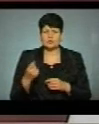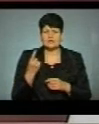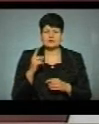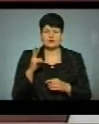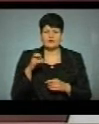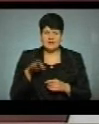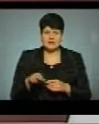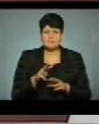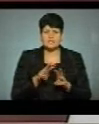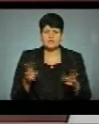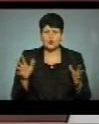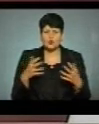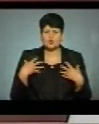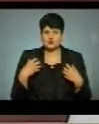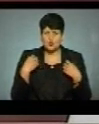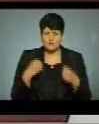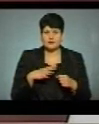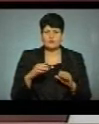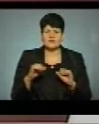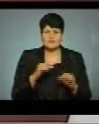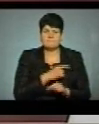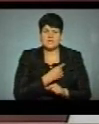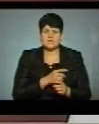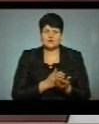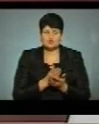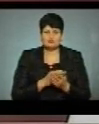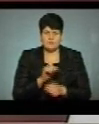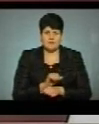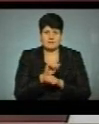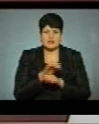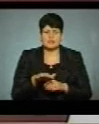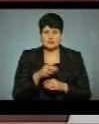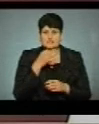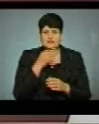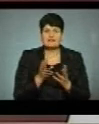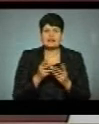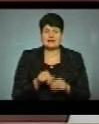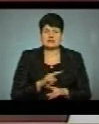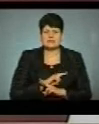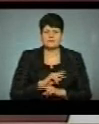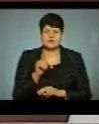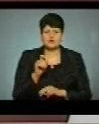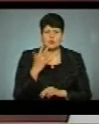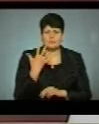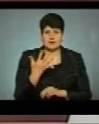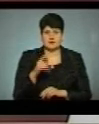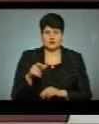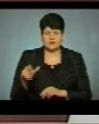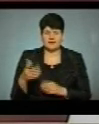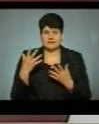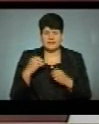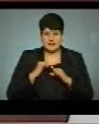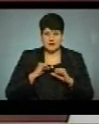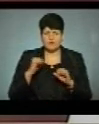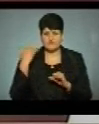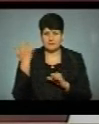міністр охорони здоров'я Олег Мусій, який був керівником медичної служби Майдану, назвав кількість загиблих – 105 осіб. День Героїв